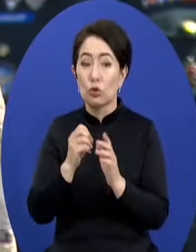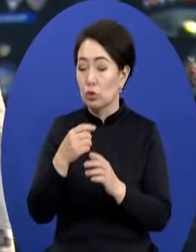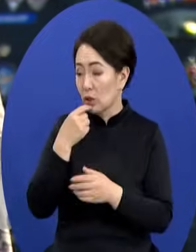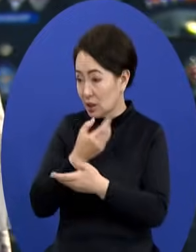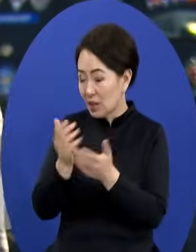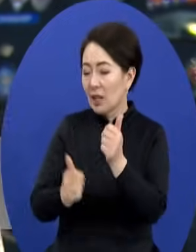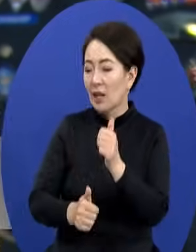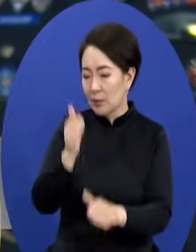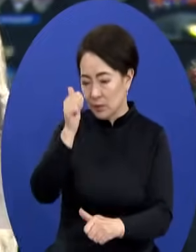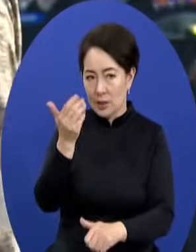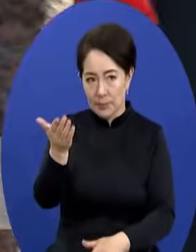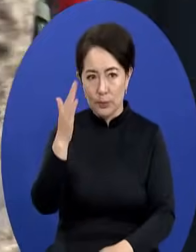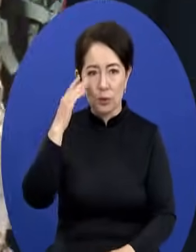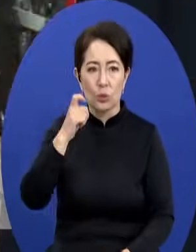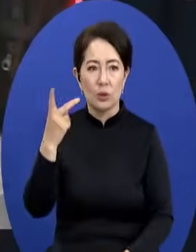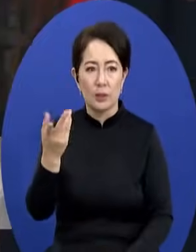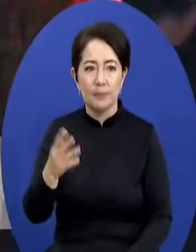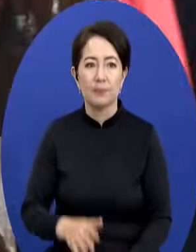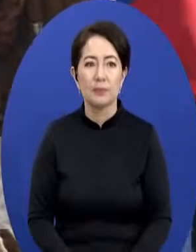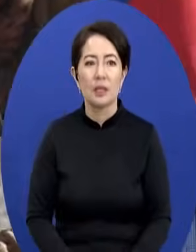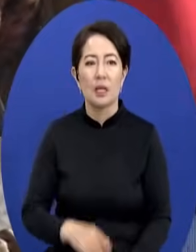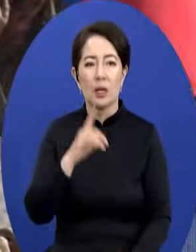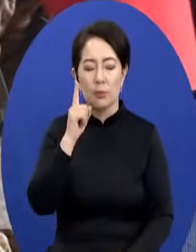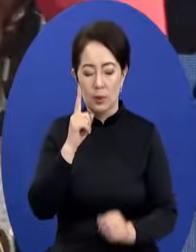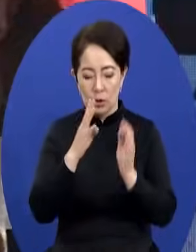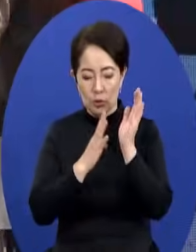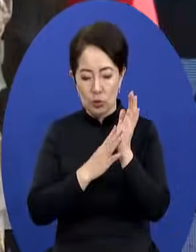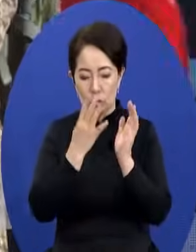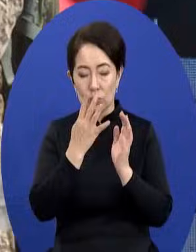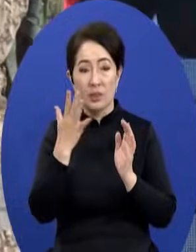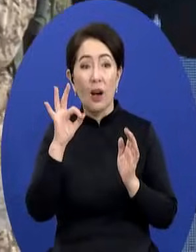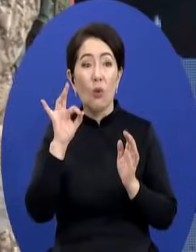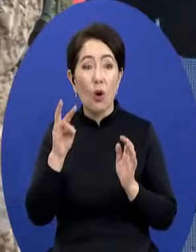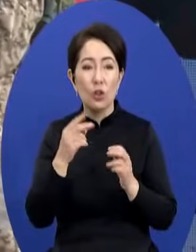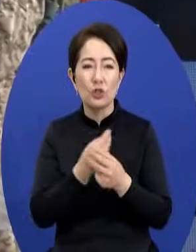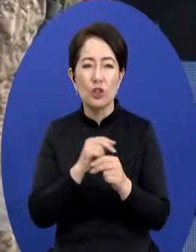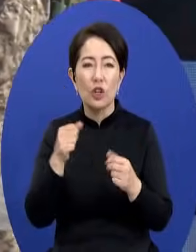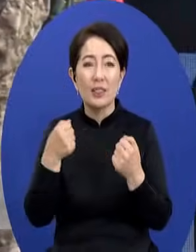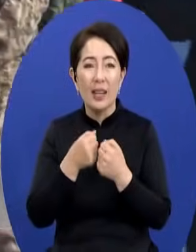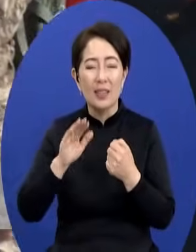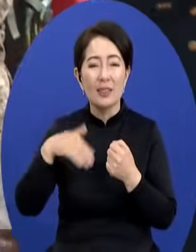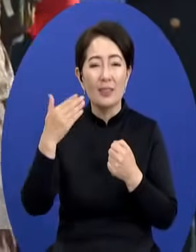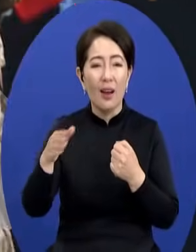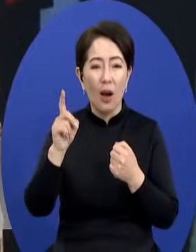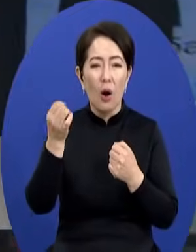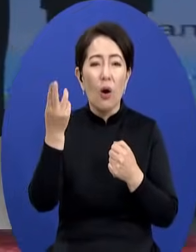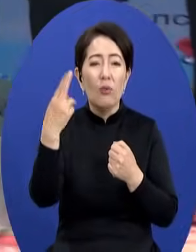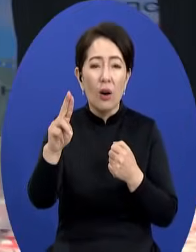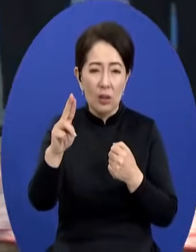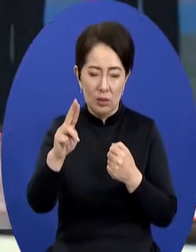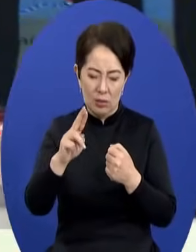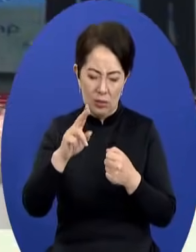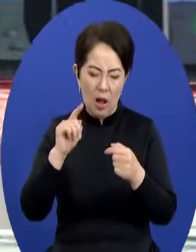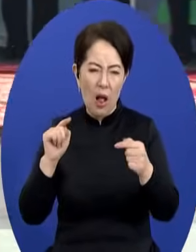Ингээд амжилт зүйдээ баярлаа. 1945 оны чөлөөлөх дайны дараа Чойбалсан хотоос Ховдын хязгаар хүртэл морьт хороо бүтэн сарын